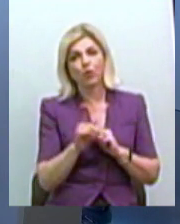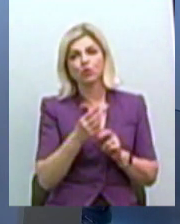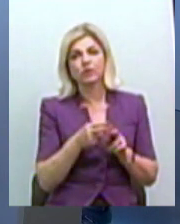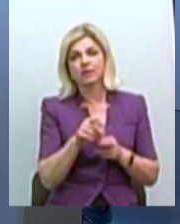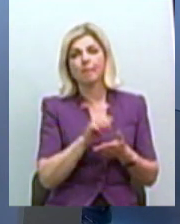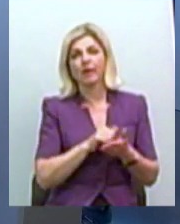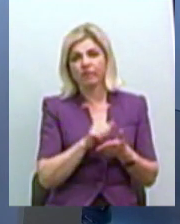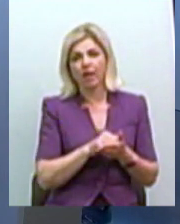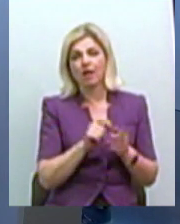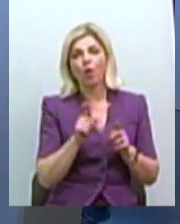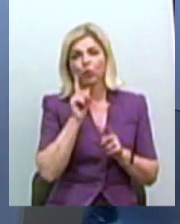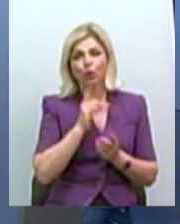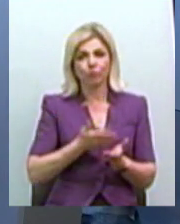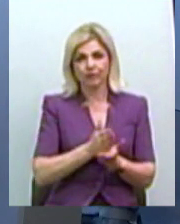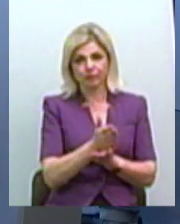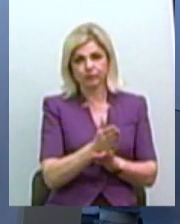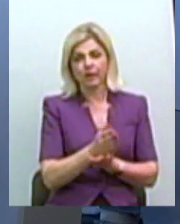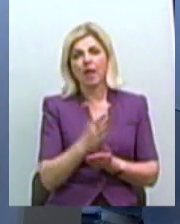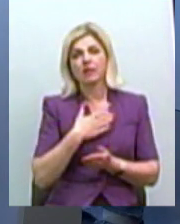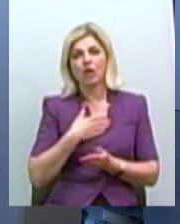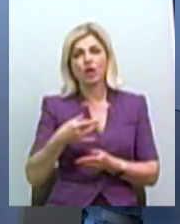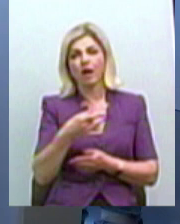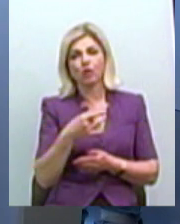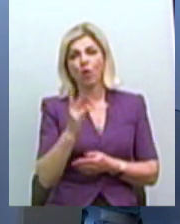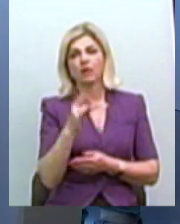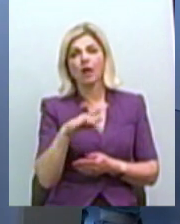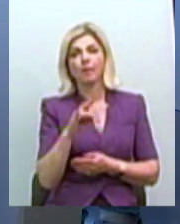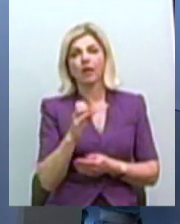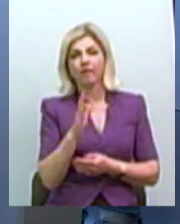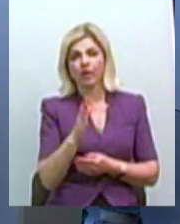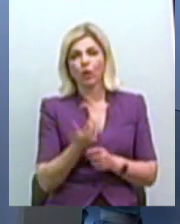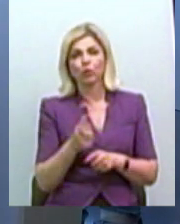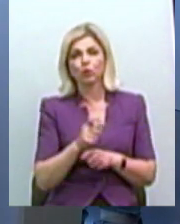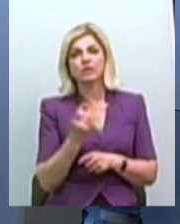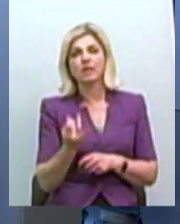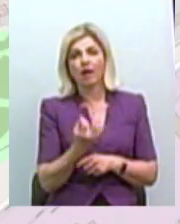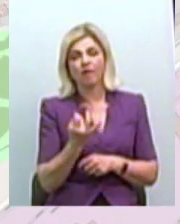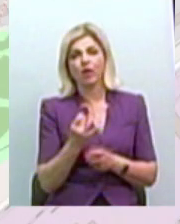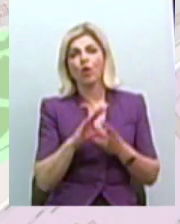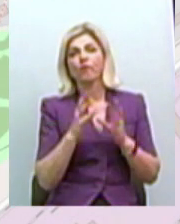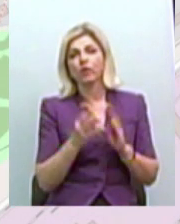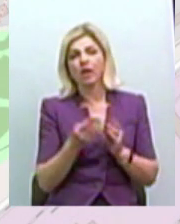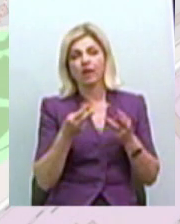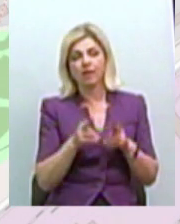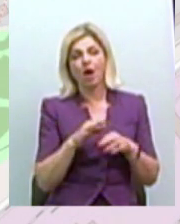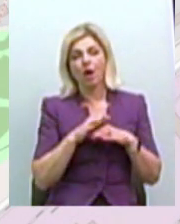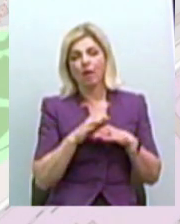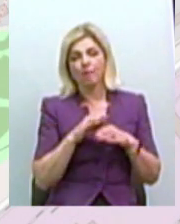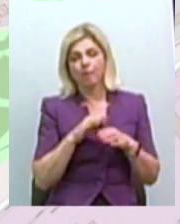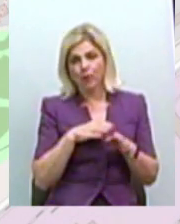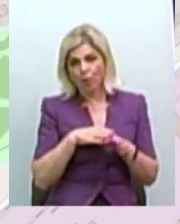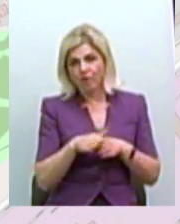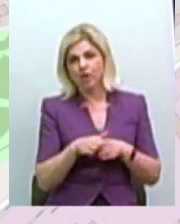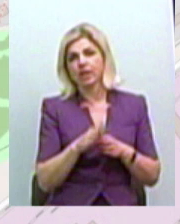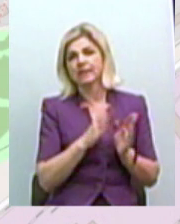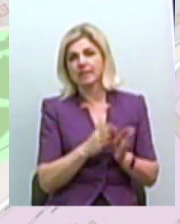приводу логістики. Наш мікрорайон Намив, він є дуже цікавим взагалі для провадження саме